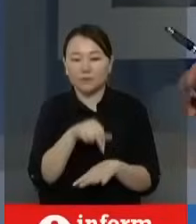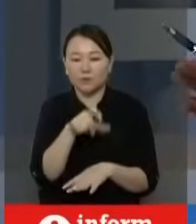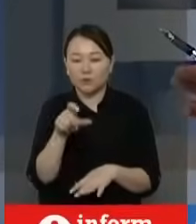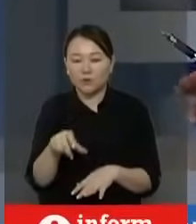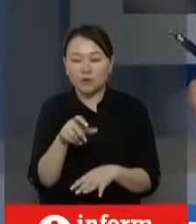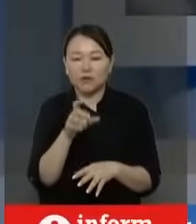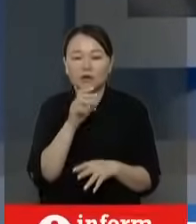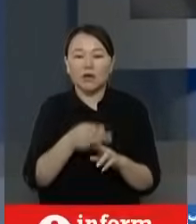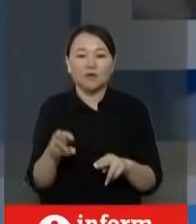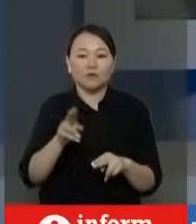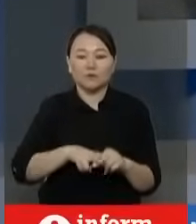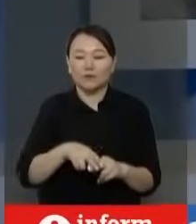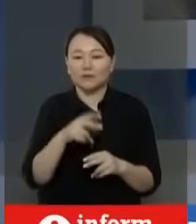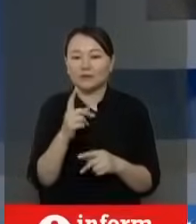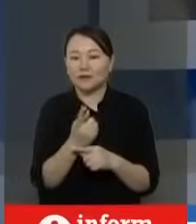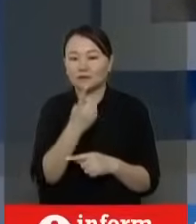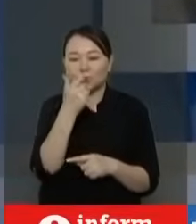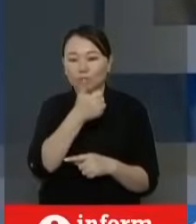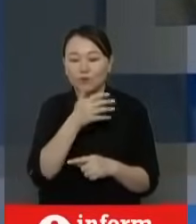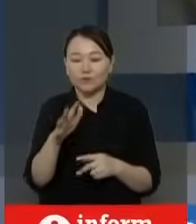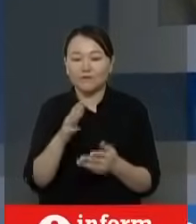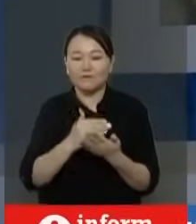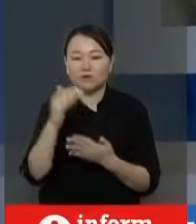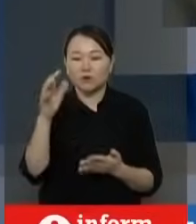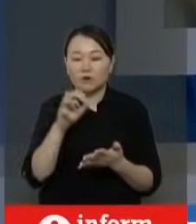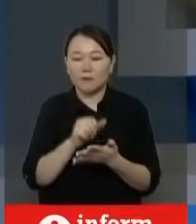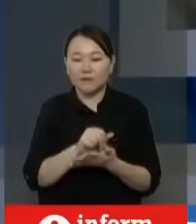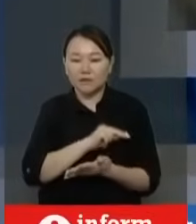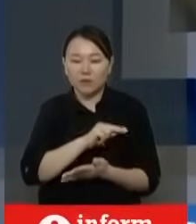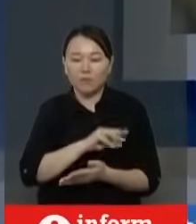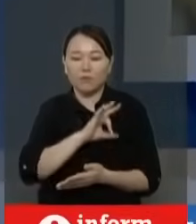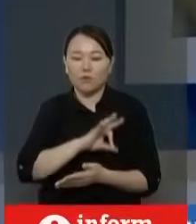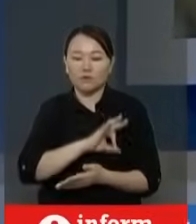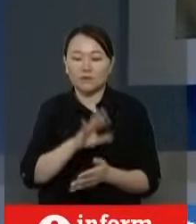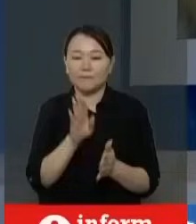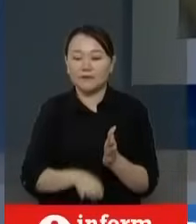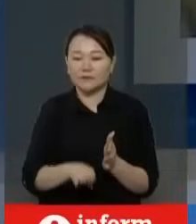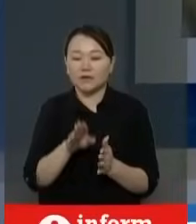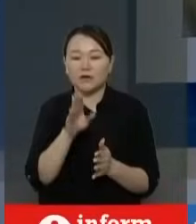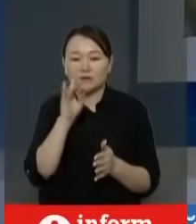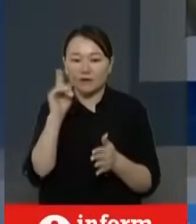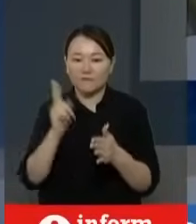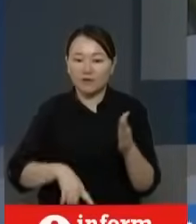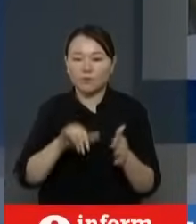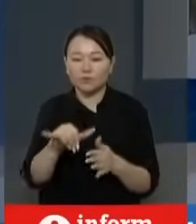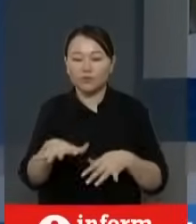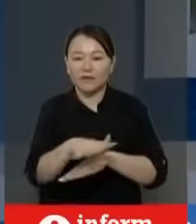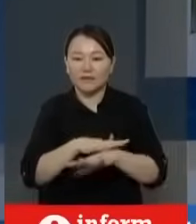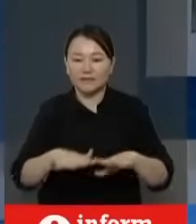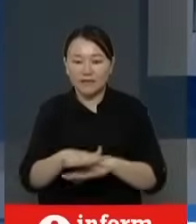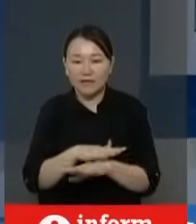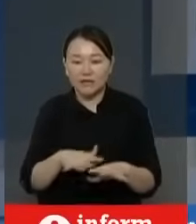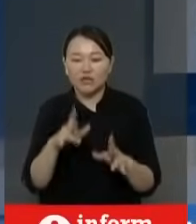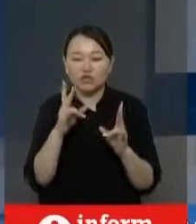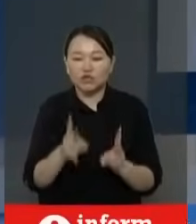органов, которые не один год занимали высокие посты, а потому пользовались безоговорочным доверием у населения.